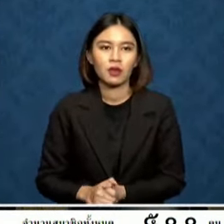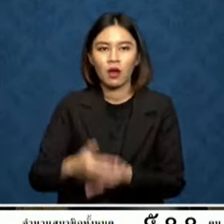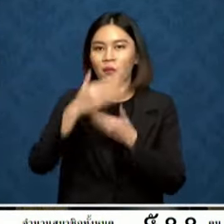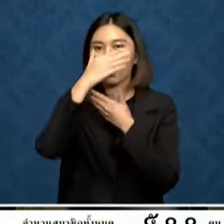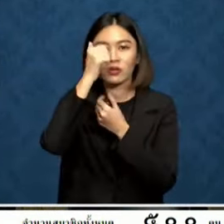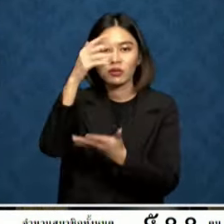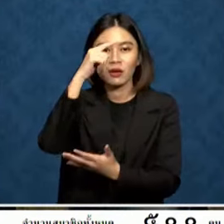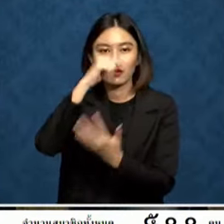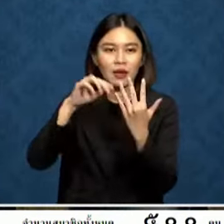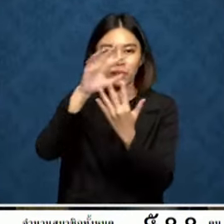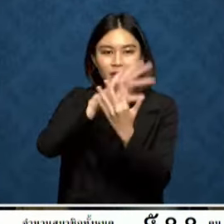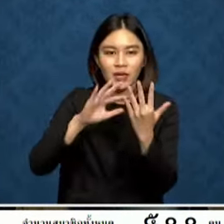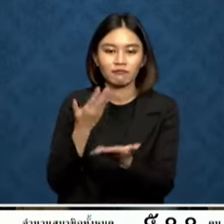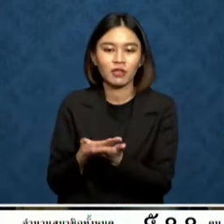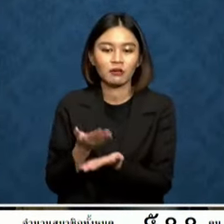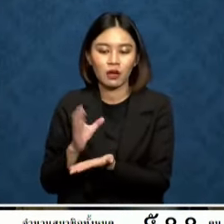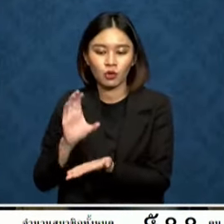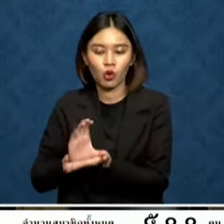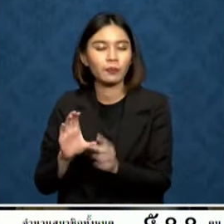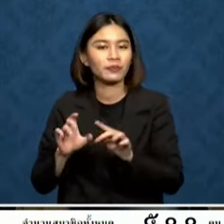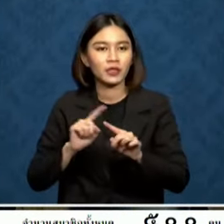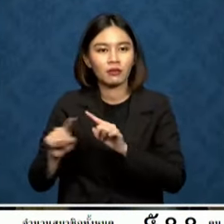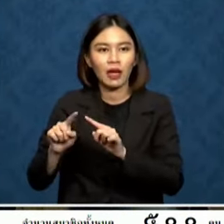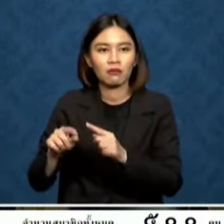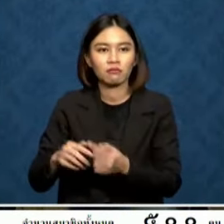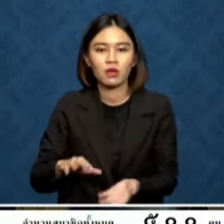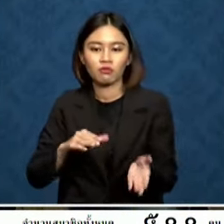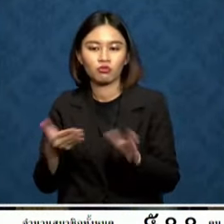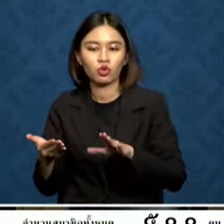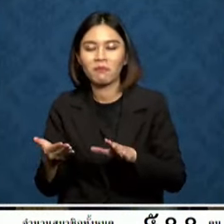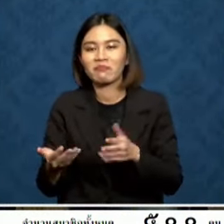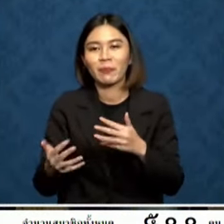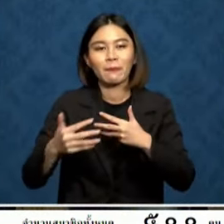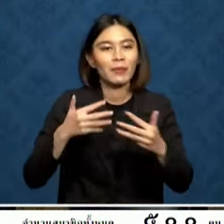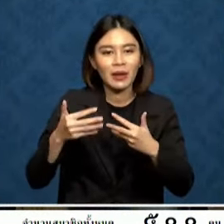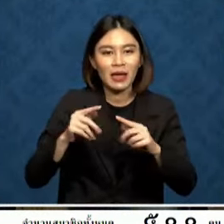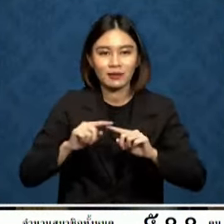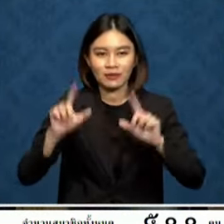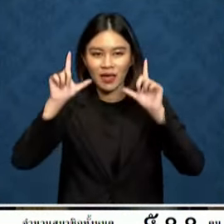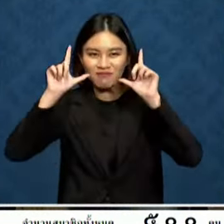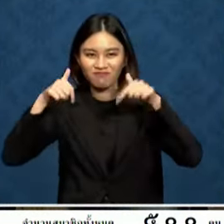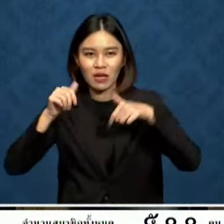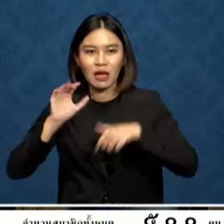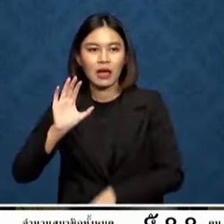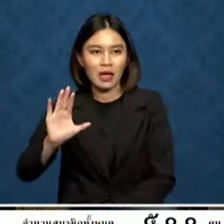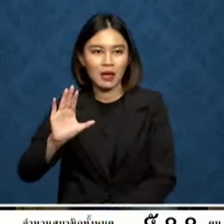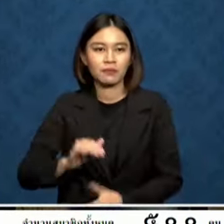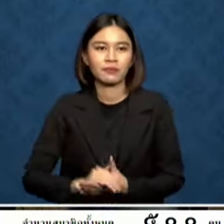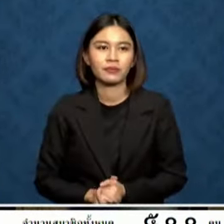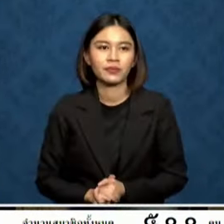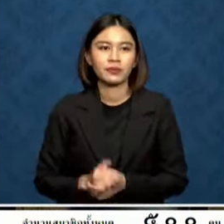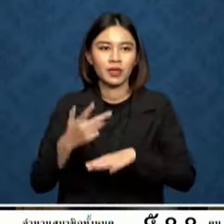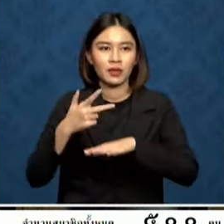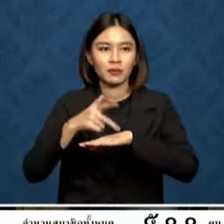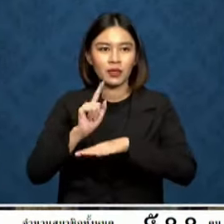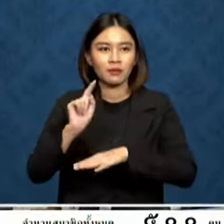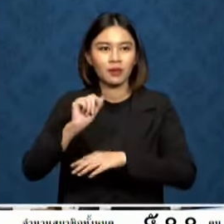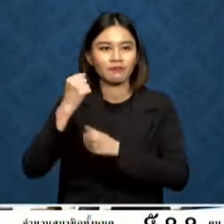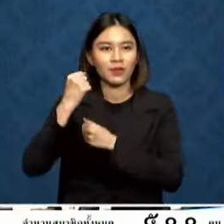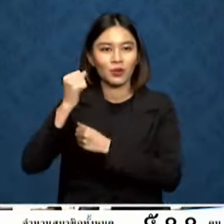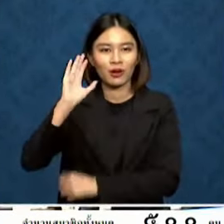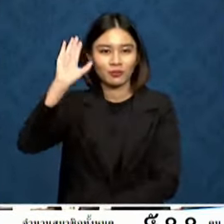ไทยแลนดงบประมาณเจ๊งไม่ว่าแต่เสียหน้าไม่ได้ท่านประธานครับประท้วง